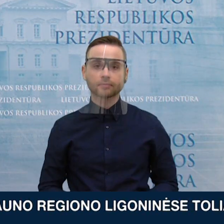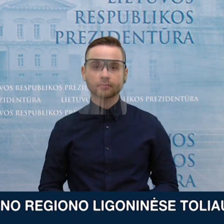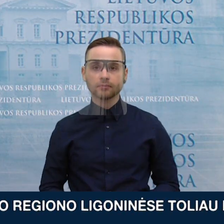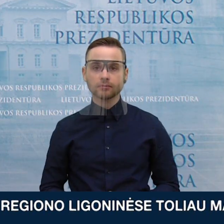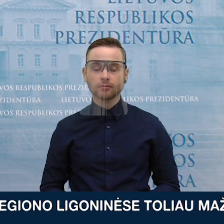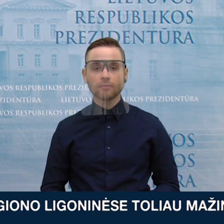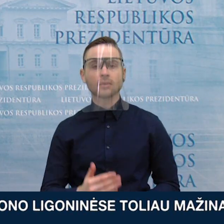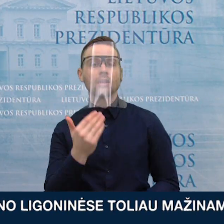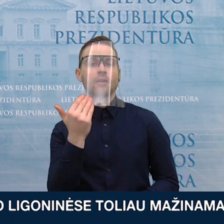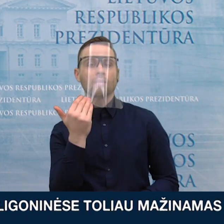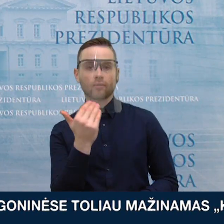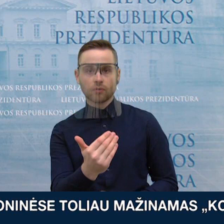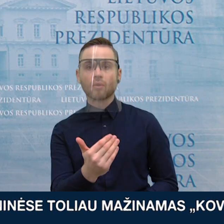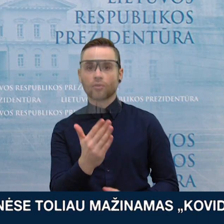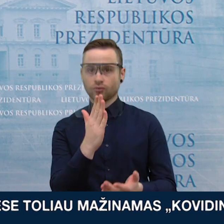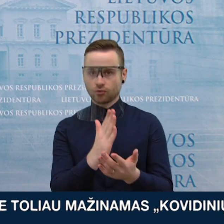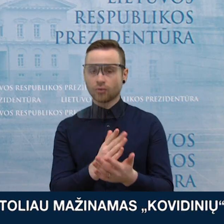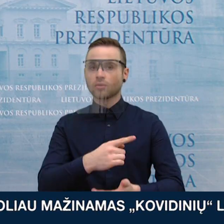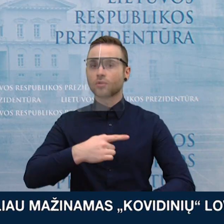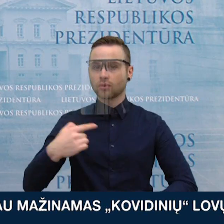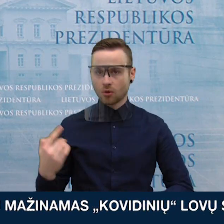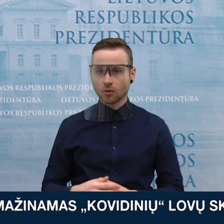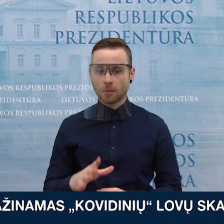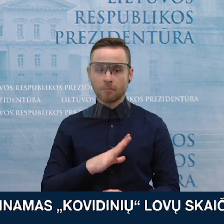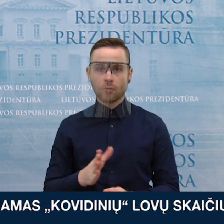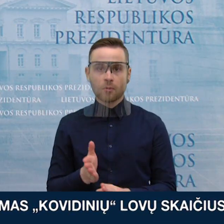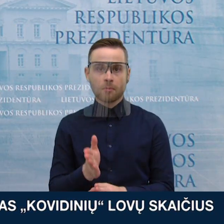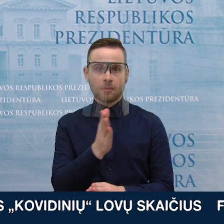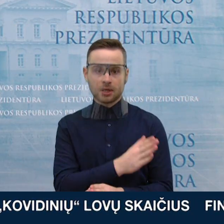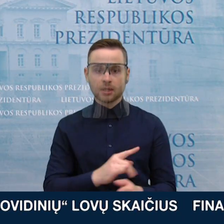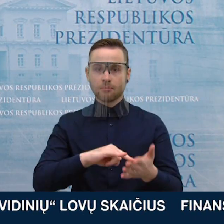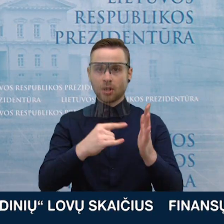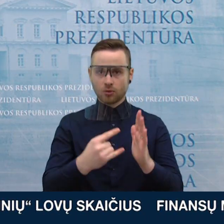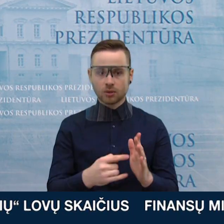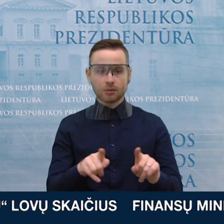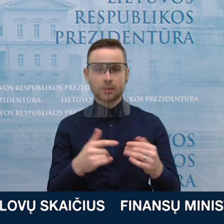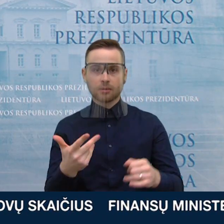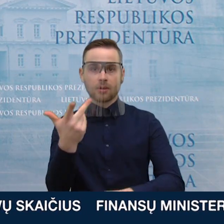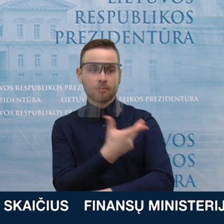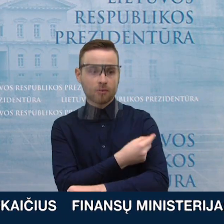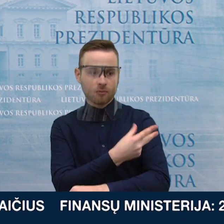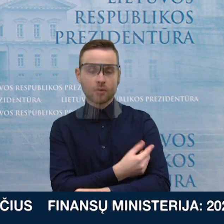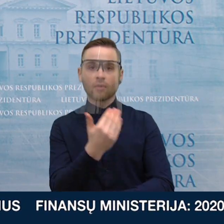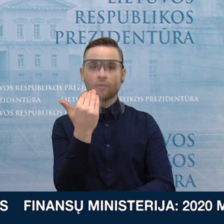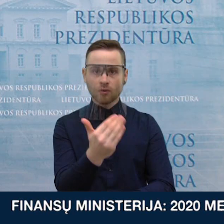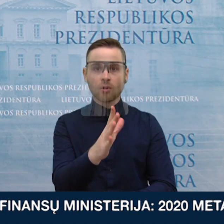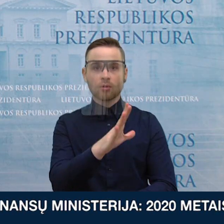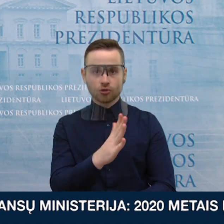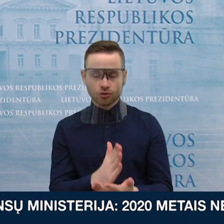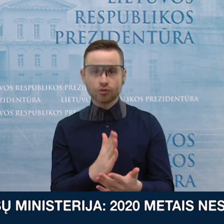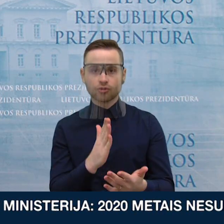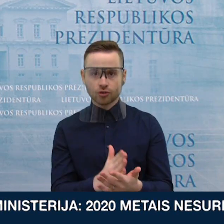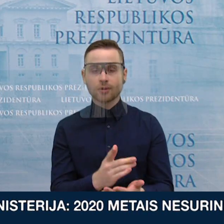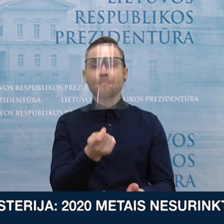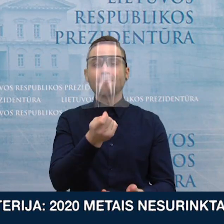Tai yra gerokai daugiau, negu mes šiuo metu skiepijame ir negu mes įsivaizdavome iki neseno